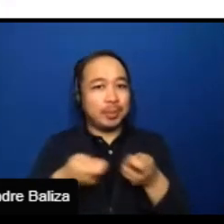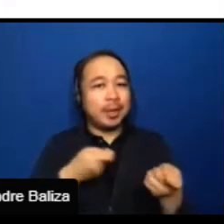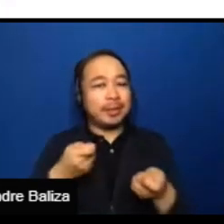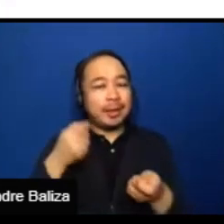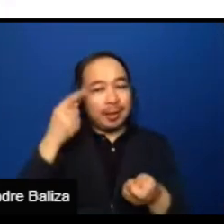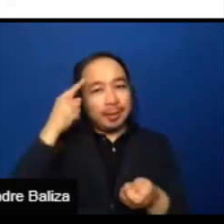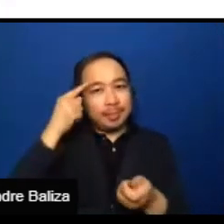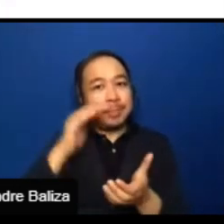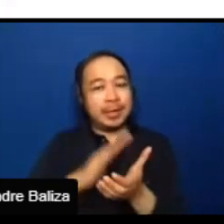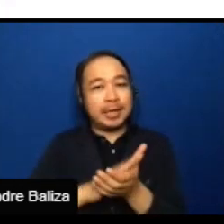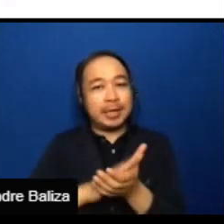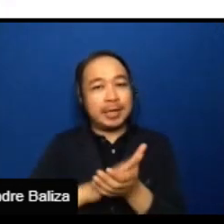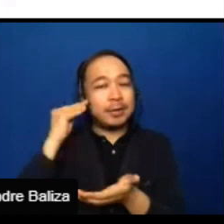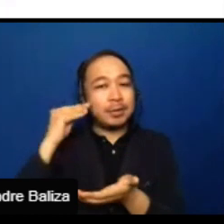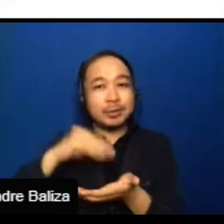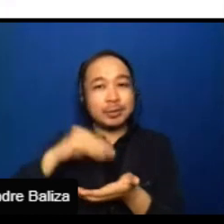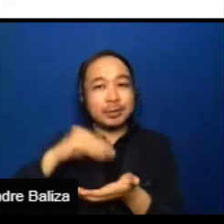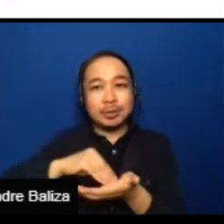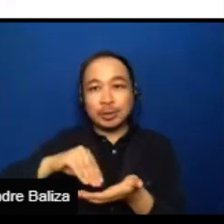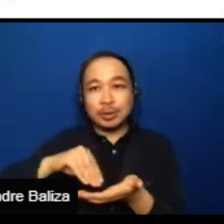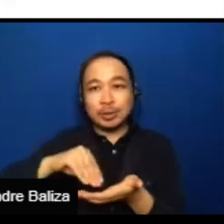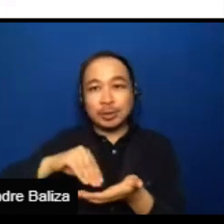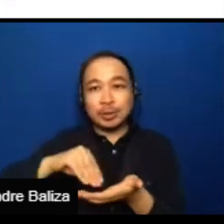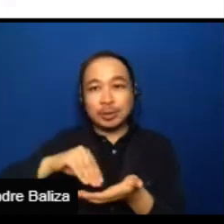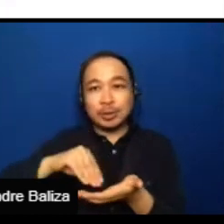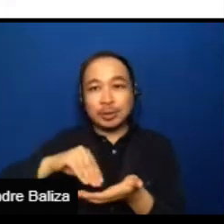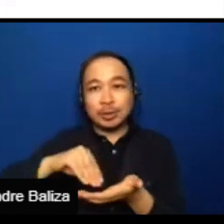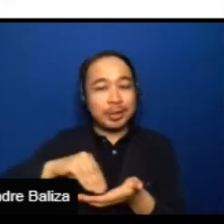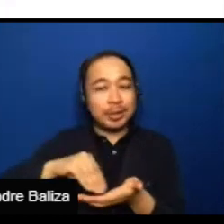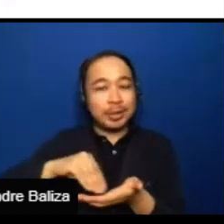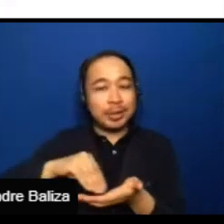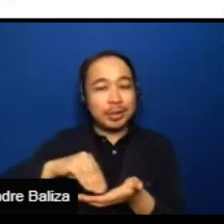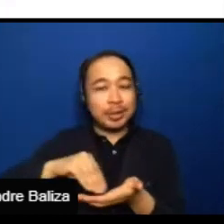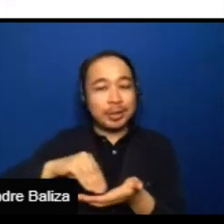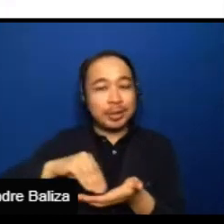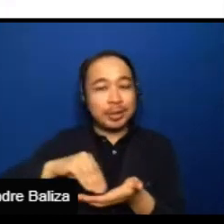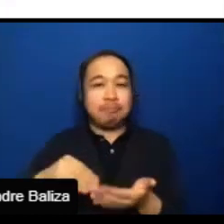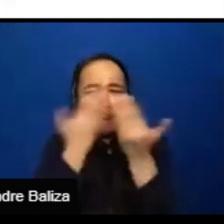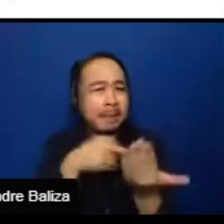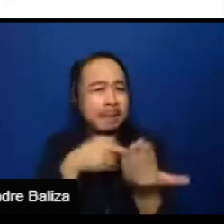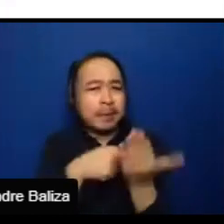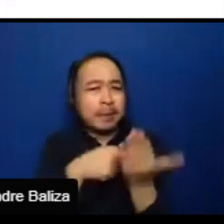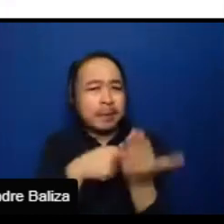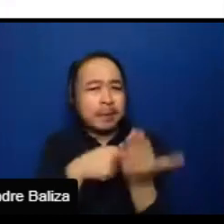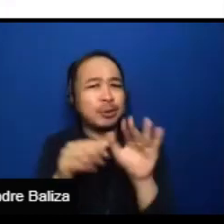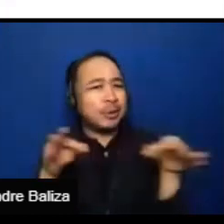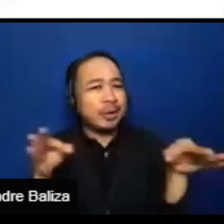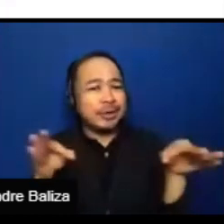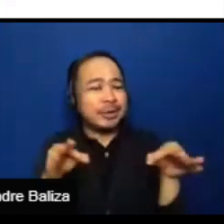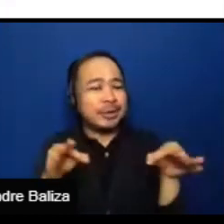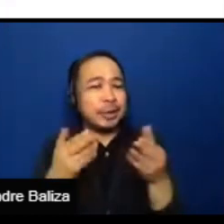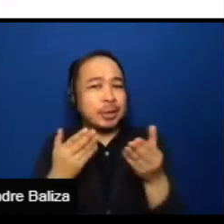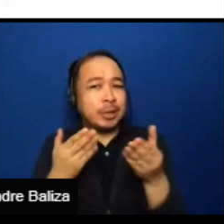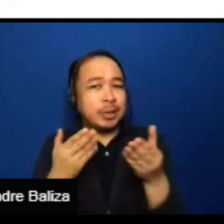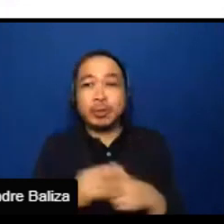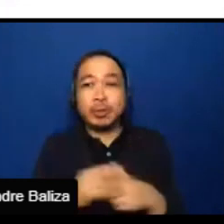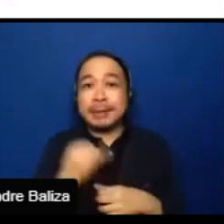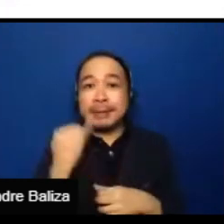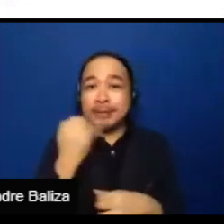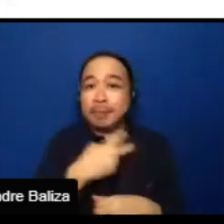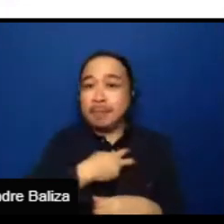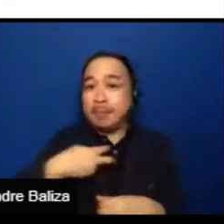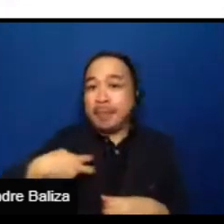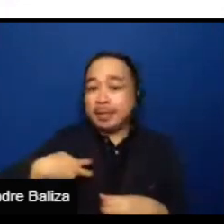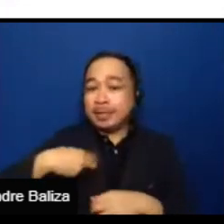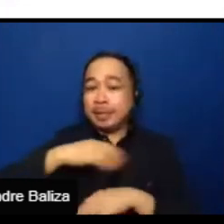映出来。我说如果北京 Platform for action 这个在2030里出现过